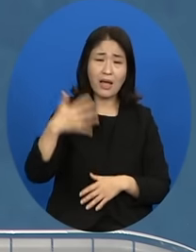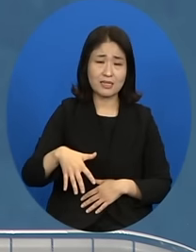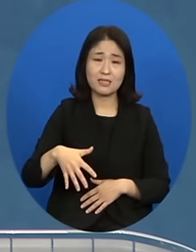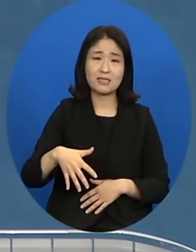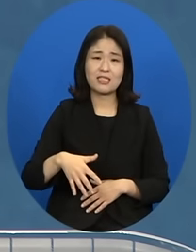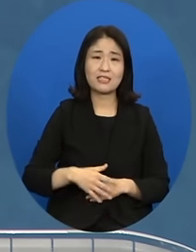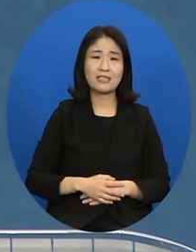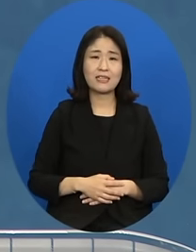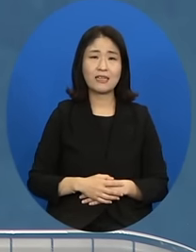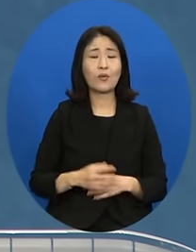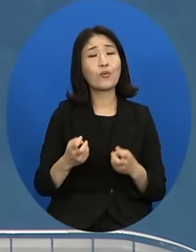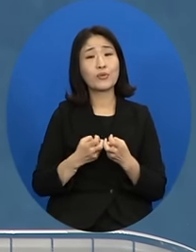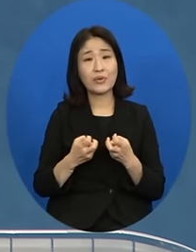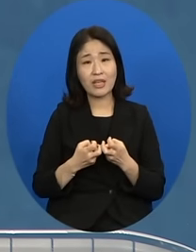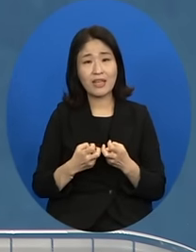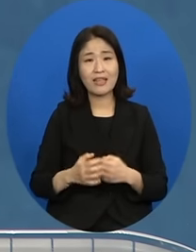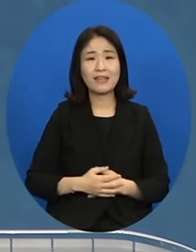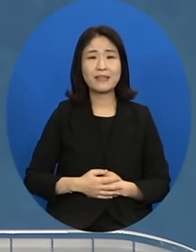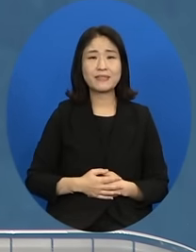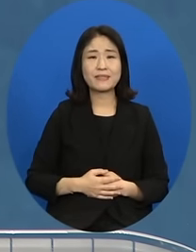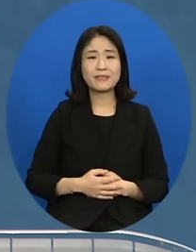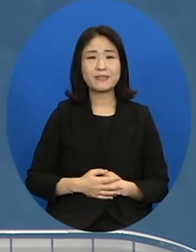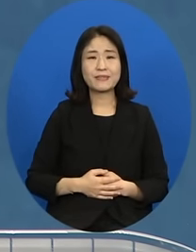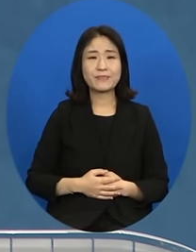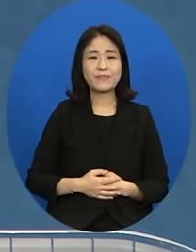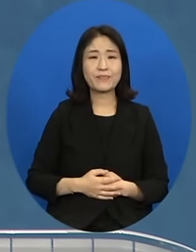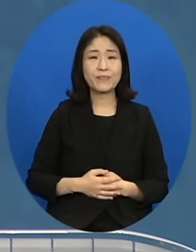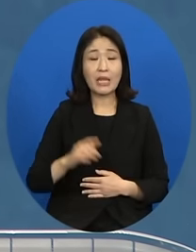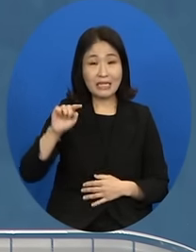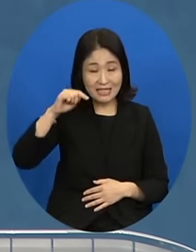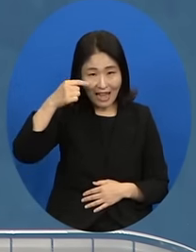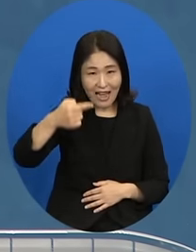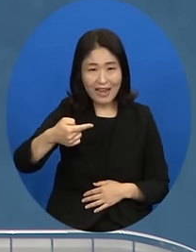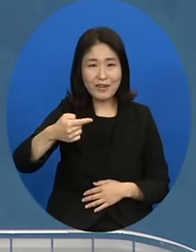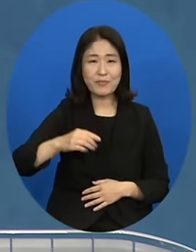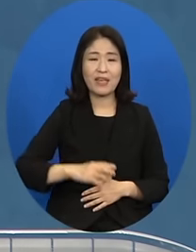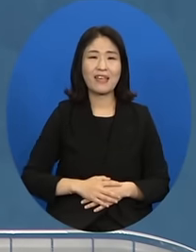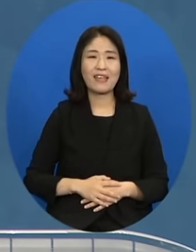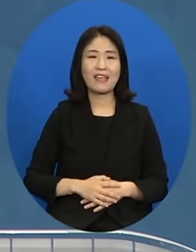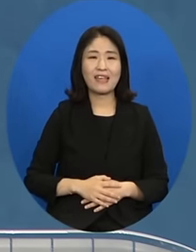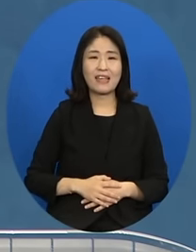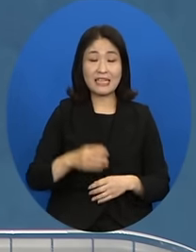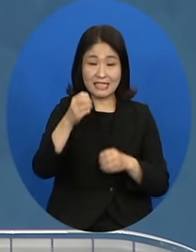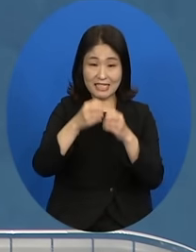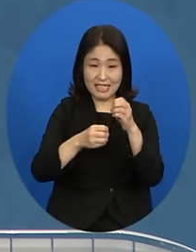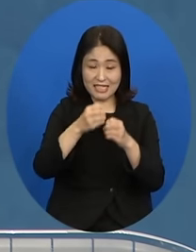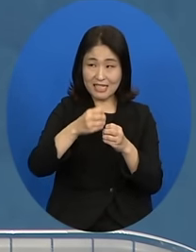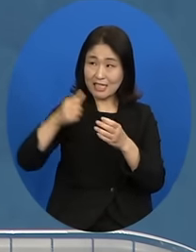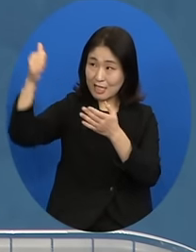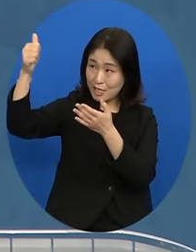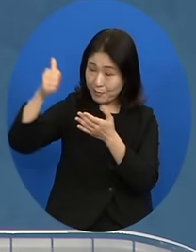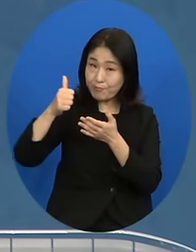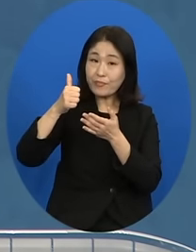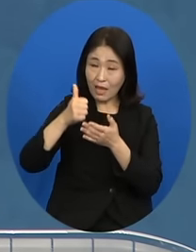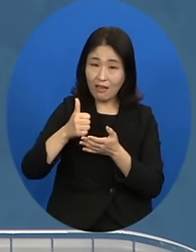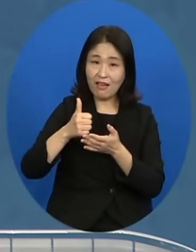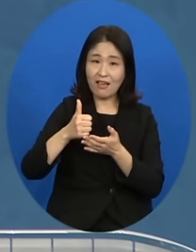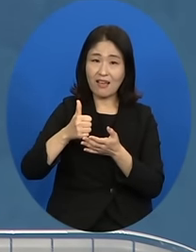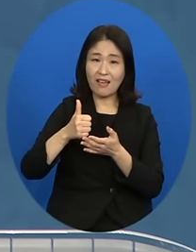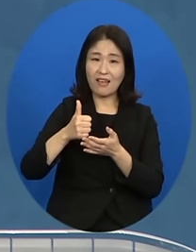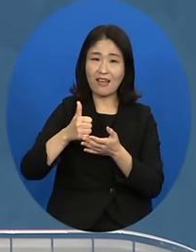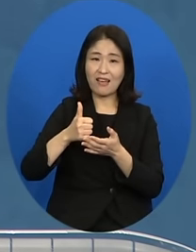하나요? 그런데 여러분 시 이어지는 시는요 대반전이 일어나요. 님이 오셨어요 벌써.